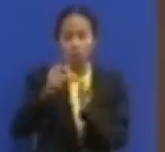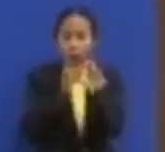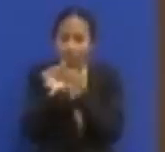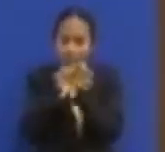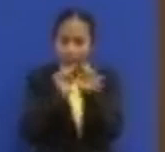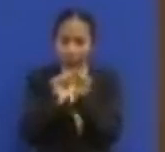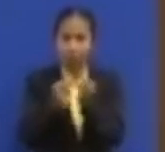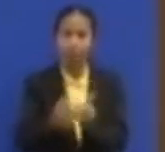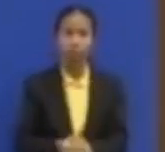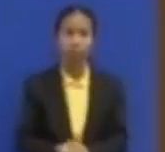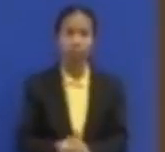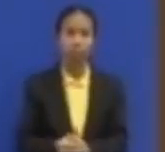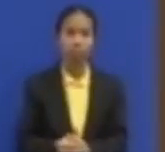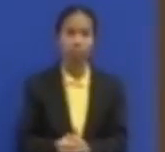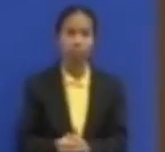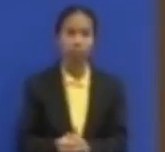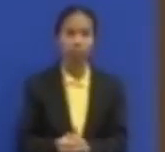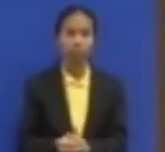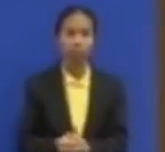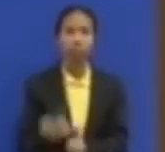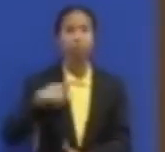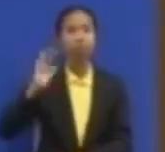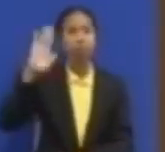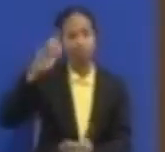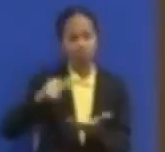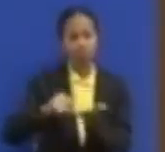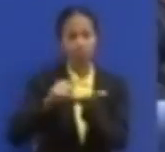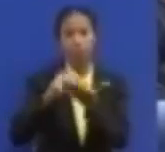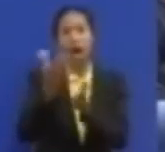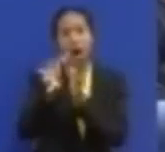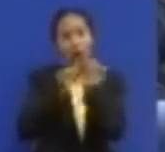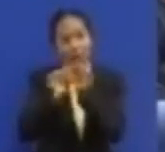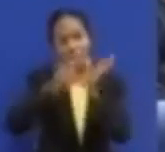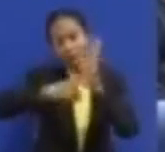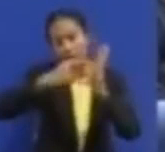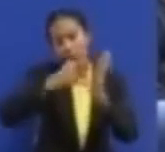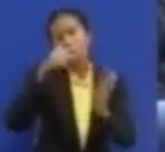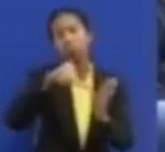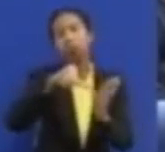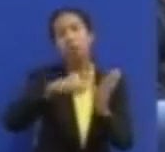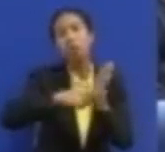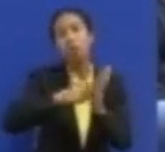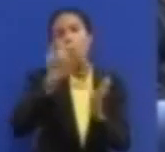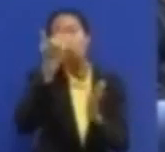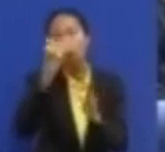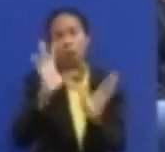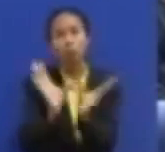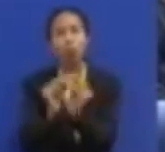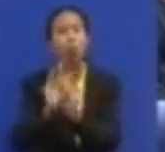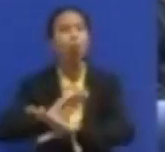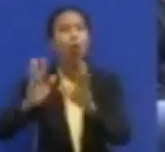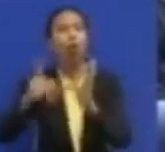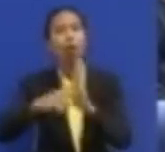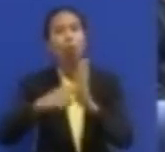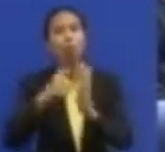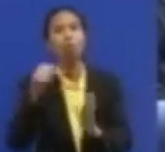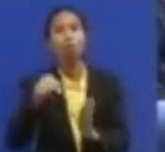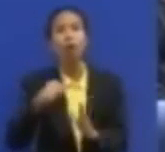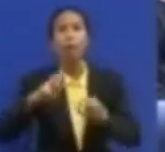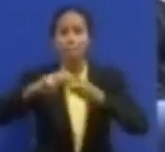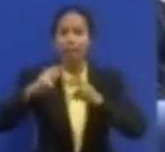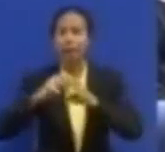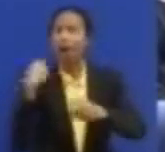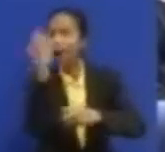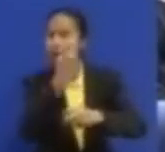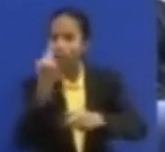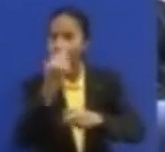อยู่เดี๋ยวครับ ผมเสนอว่าให้ชี้แจงเหตุผลก่อนที่เราจะได้ลงมติว่าปัญหาของใคร